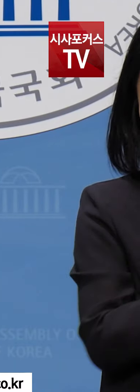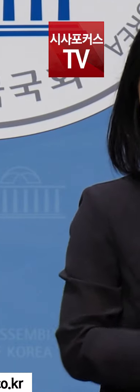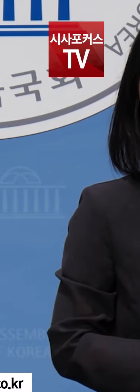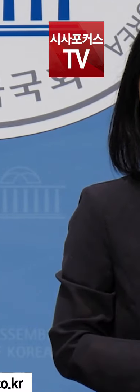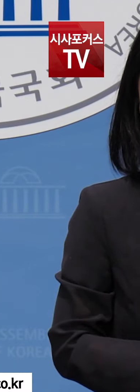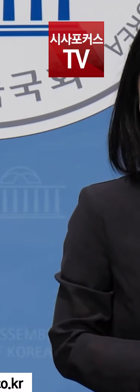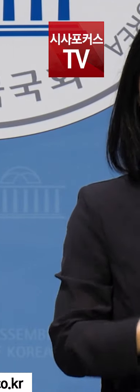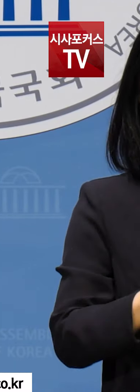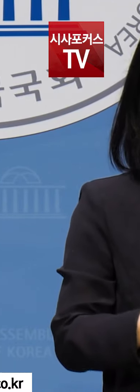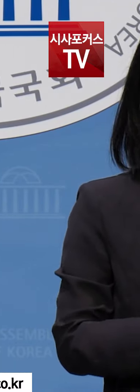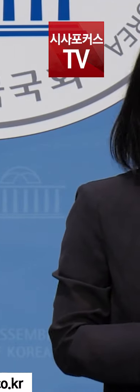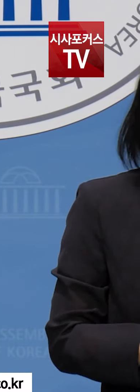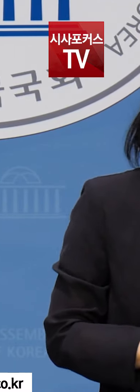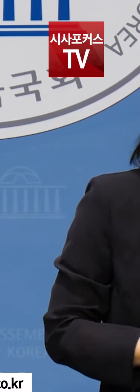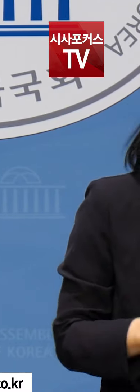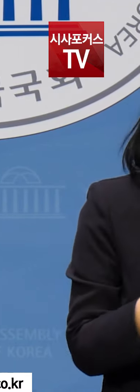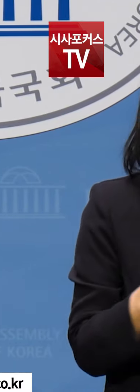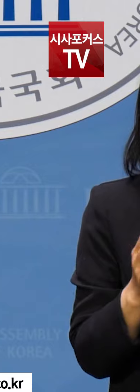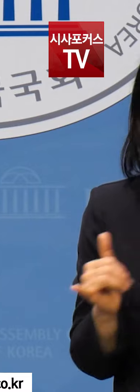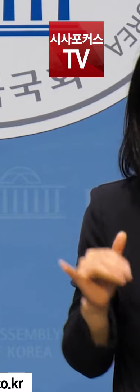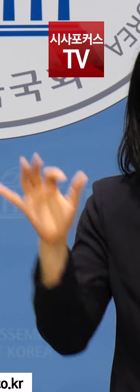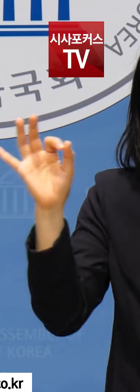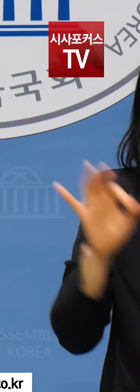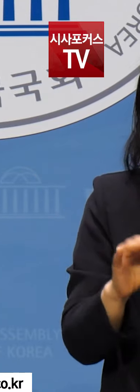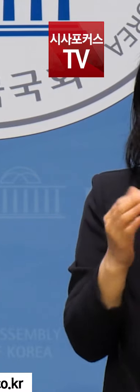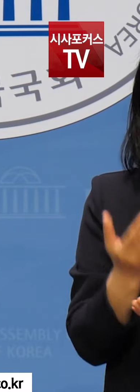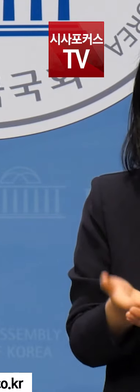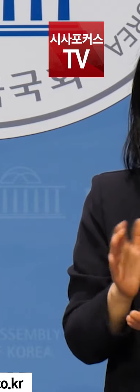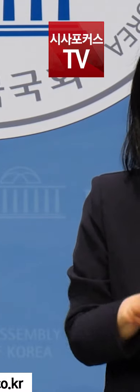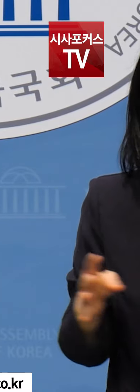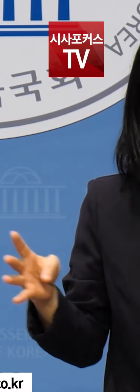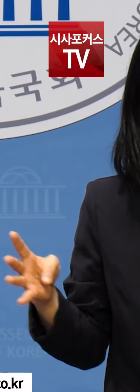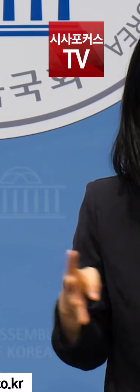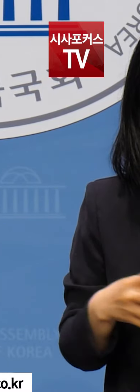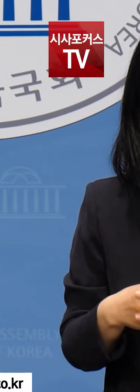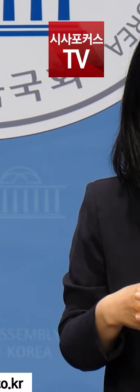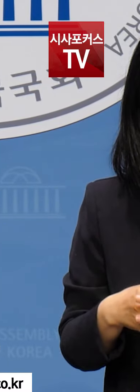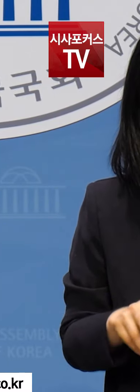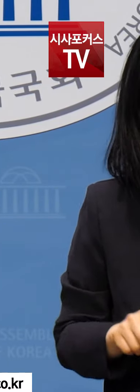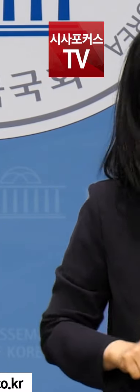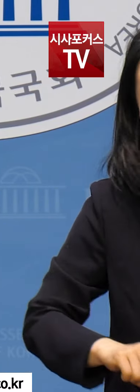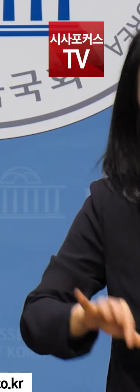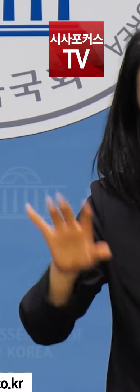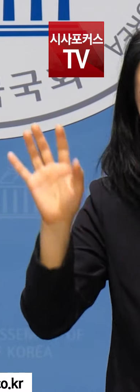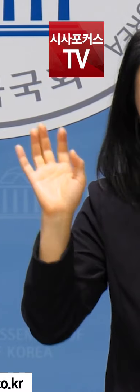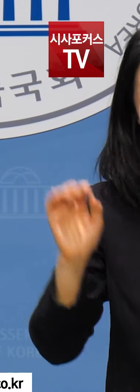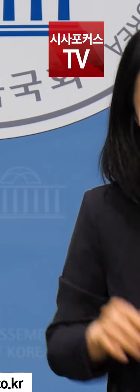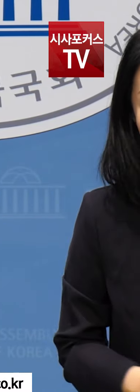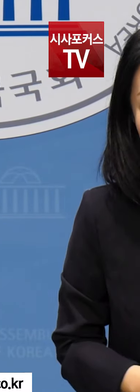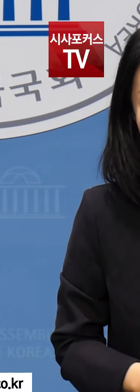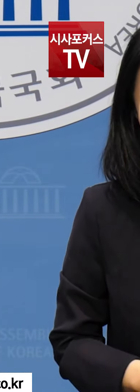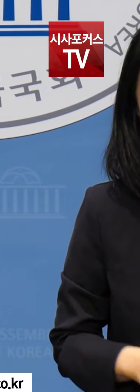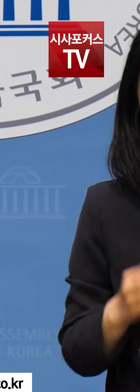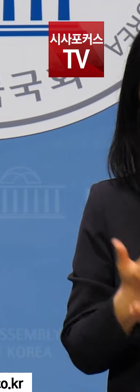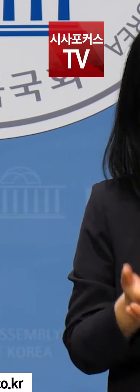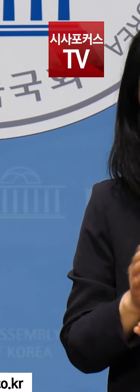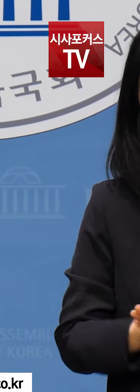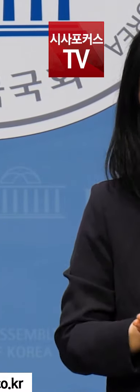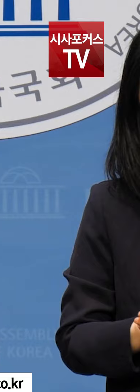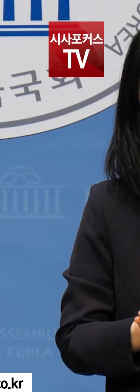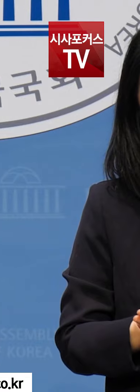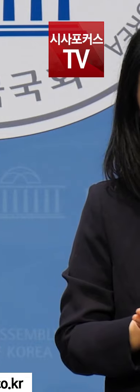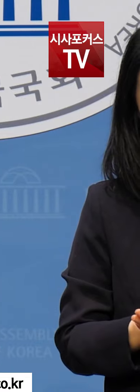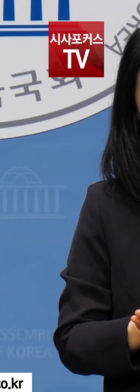대통령의 목리에 결국 어렵게 이룬 국민연금 개혁 합의가 날아가 버렸습니다. 개혁의 고삐를